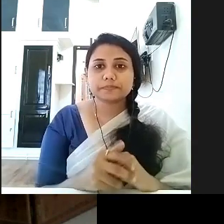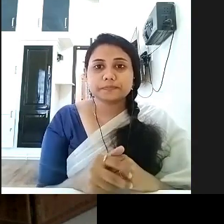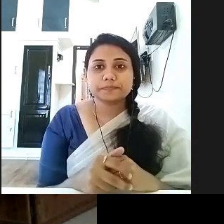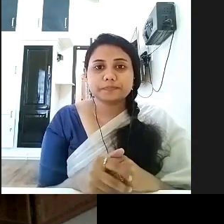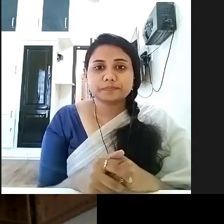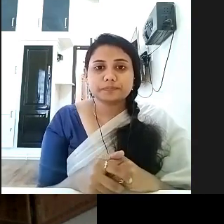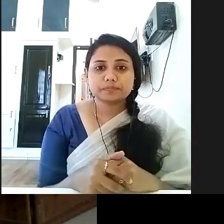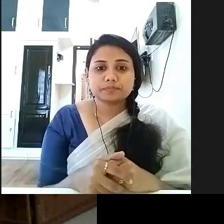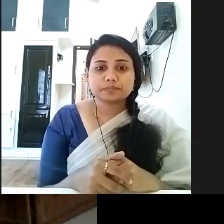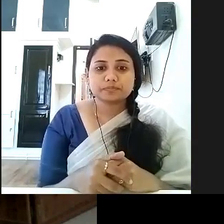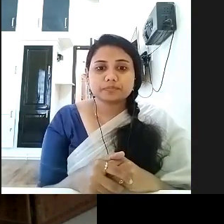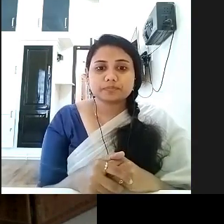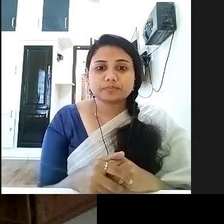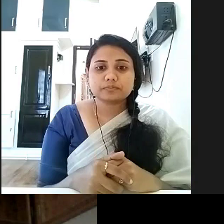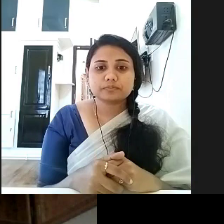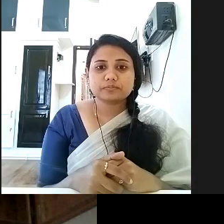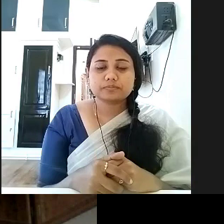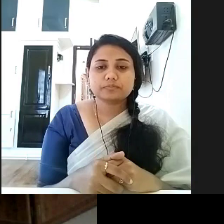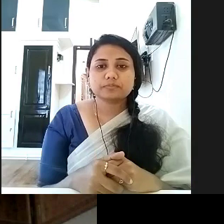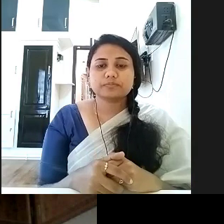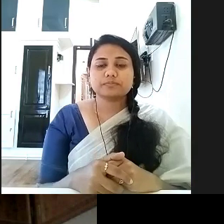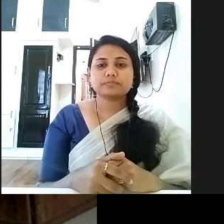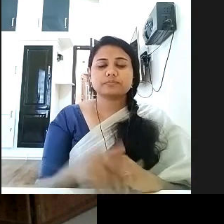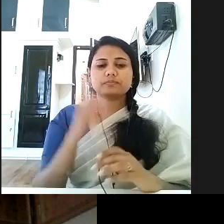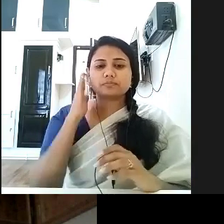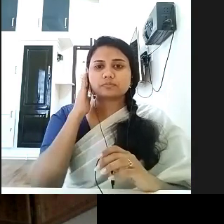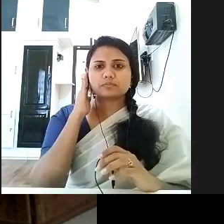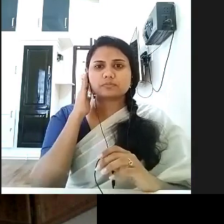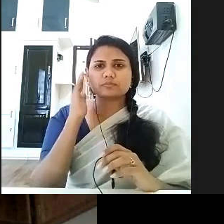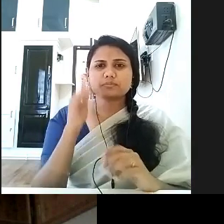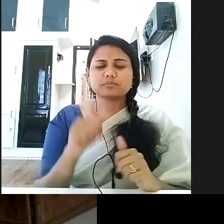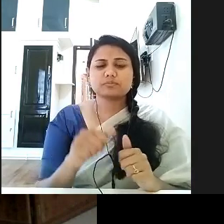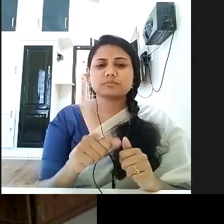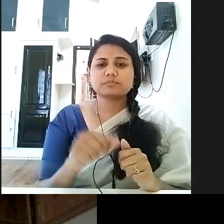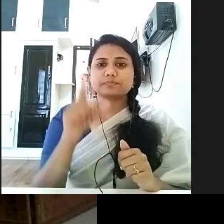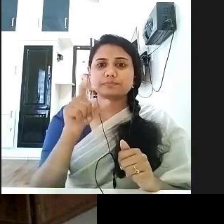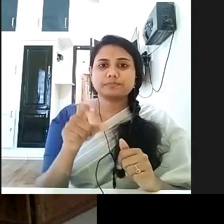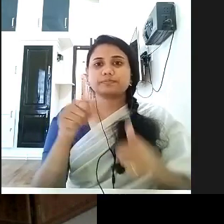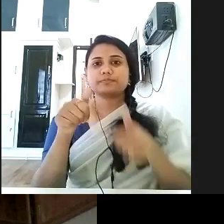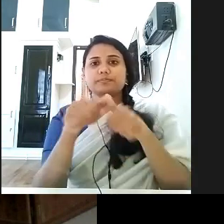എൻ്റെ പേര് അമ്മ, 23 വയസ്സുണ്ട്. പറയൂ.